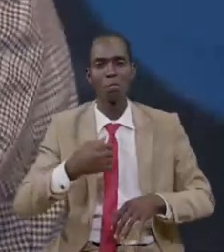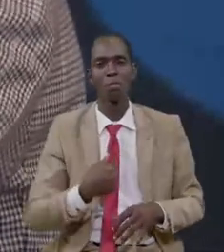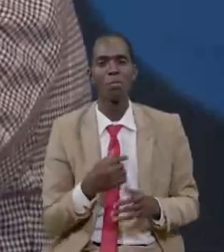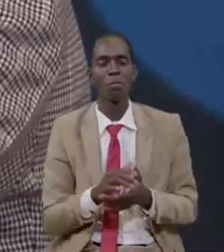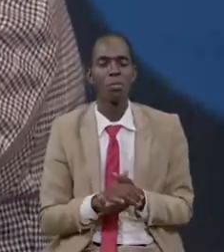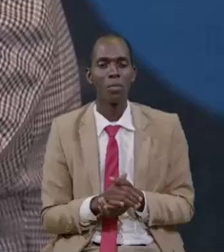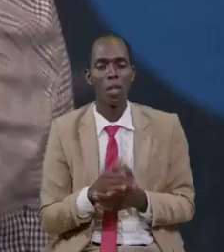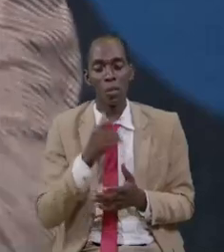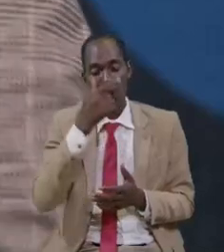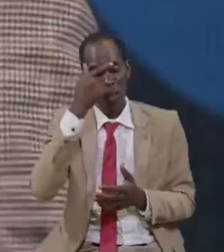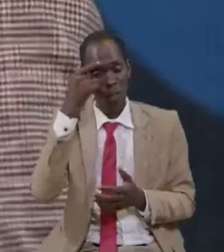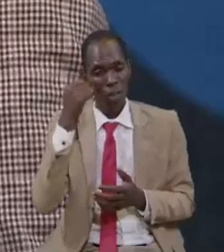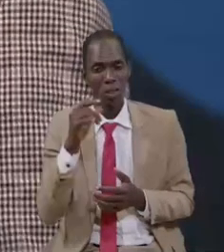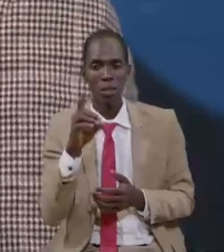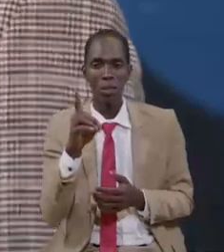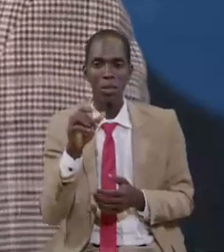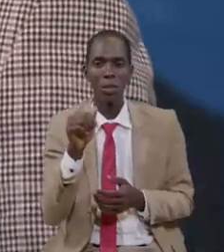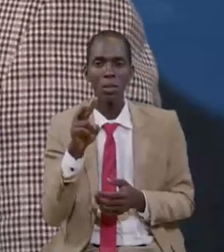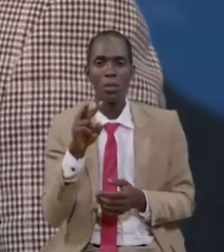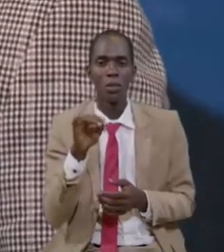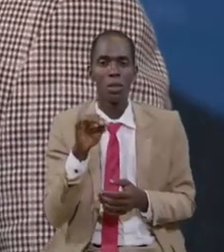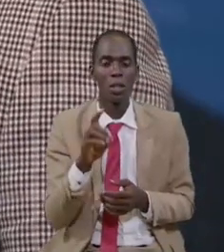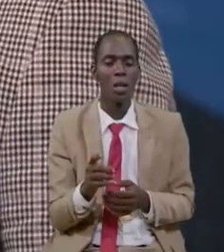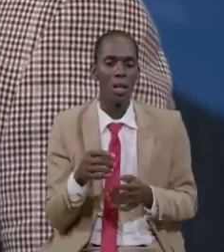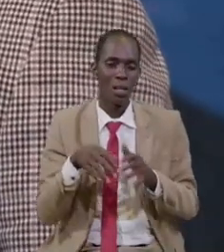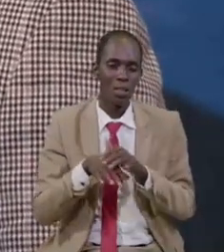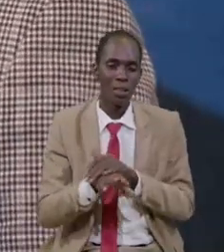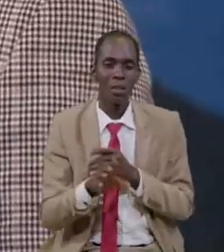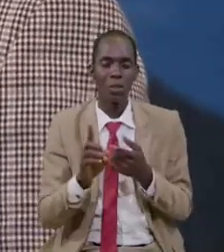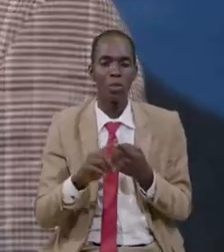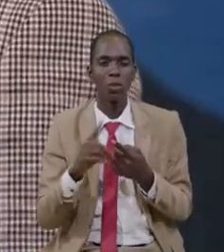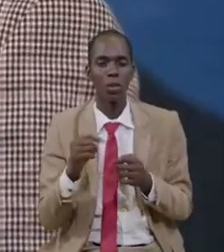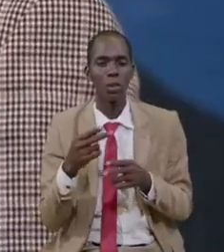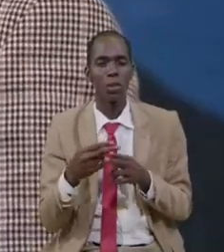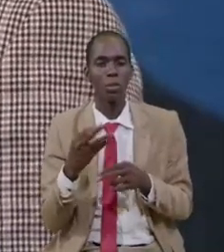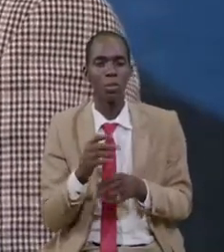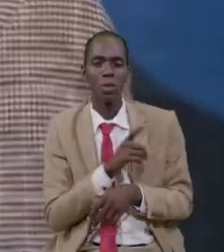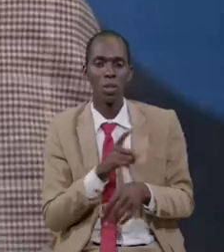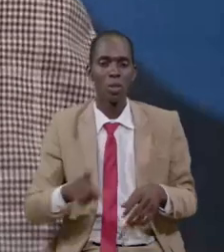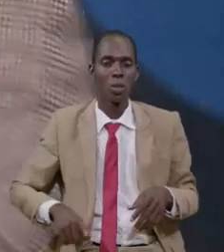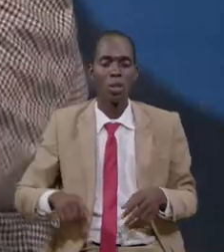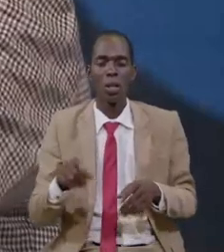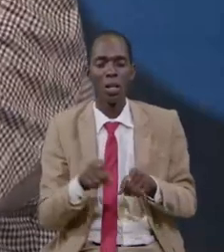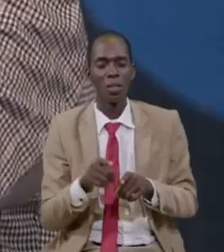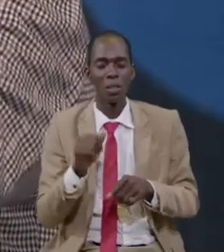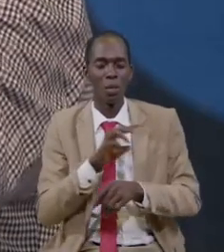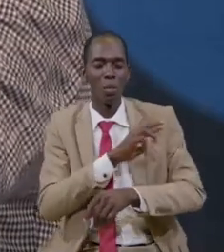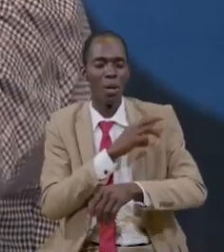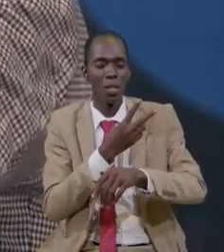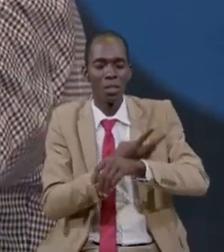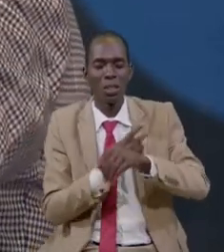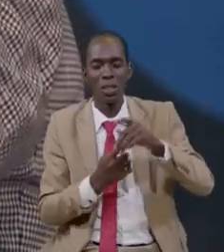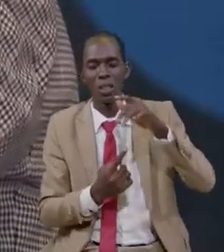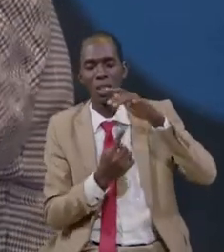que David était dans le nom de l'Éternel, une tour élevée, une forte